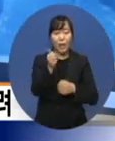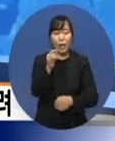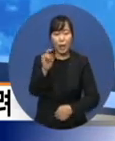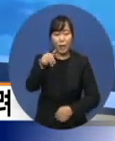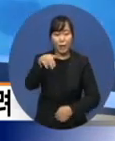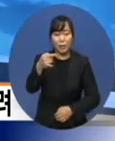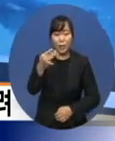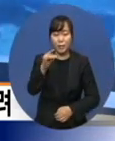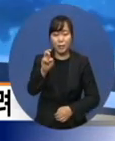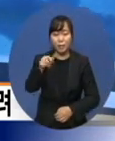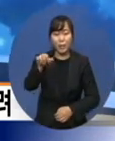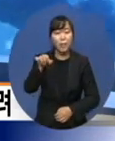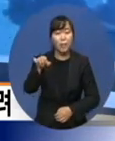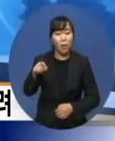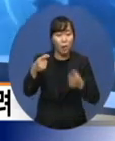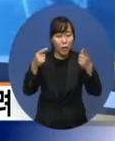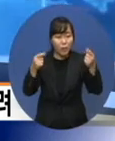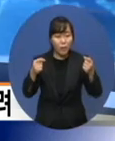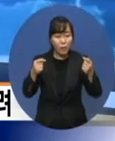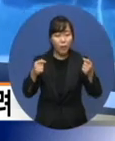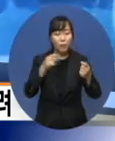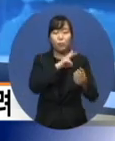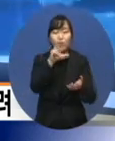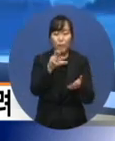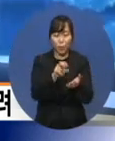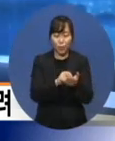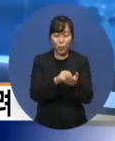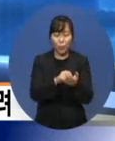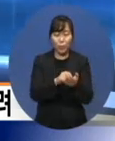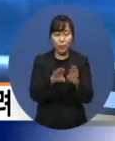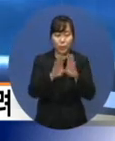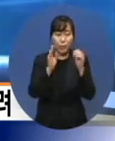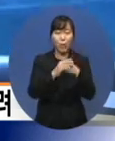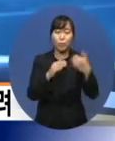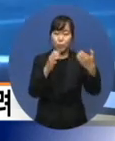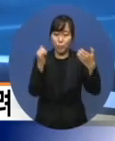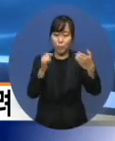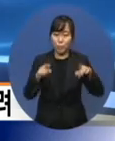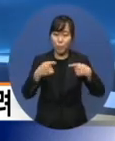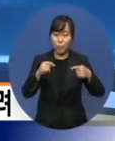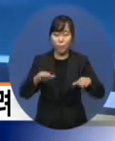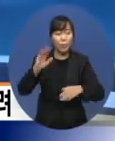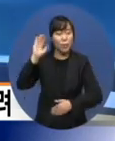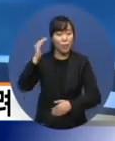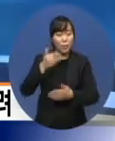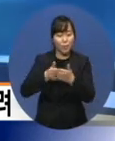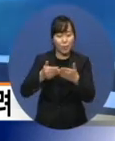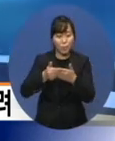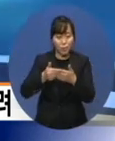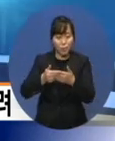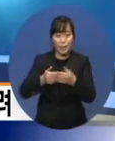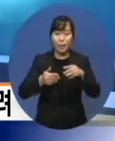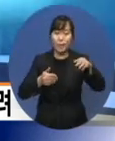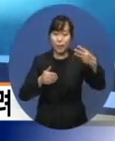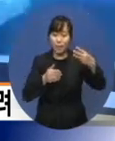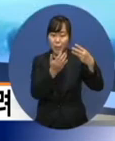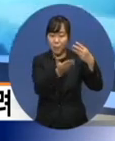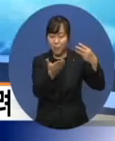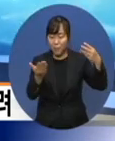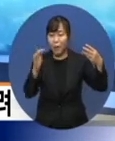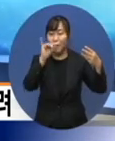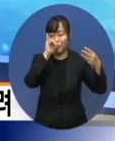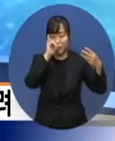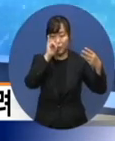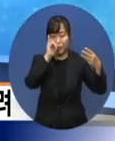주제로 여수엑스포에서 열렸습니다. 90명의 작가가 참여한 현대 미술 작품 300여 점이